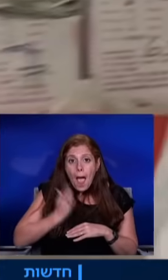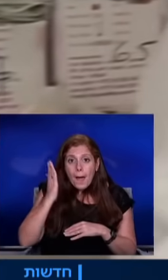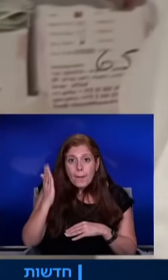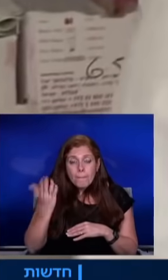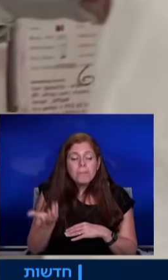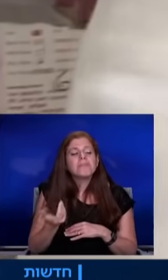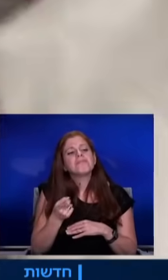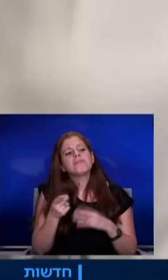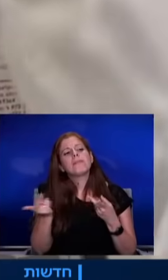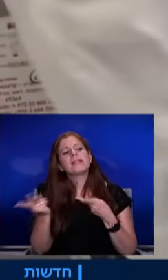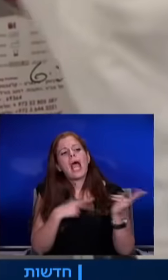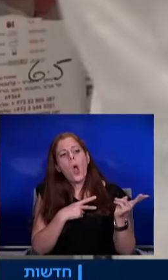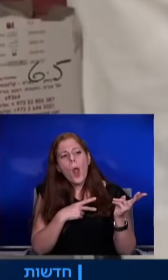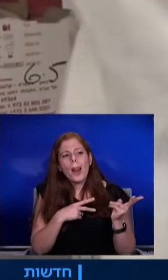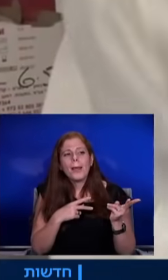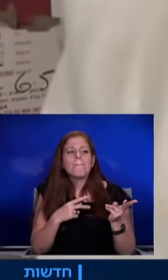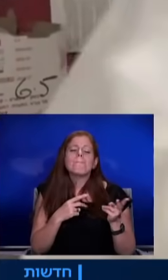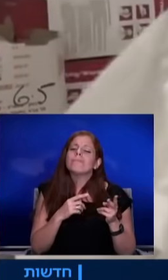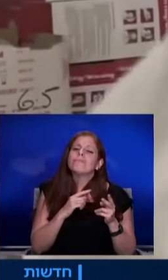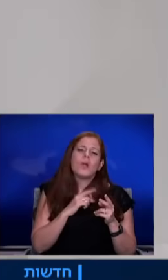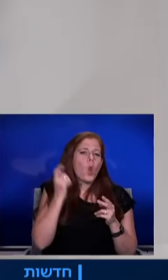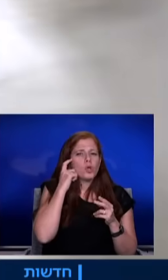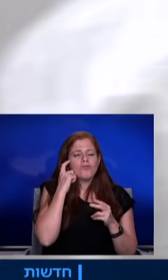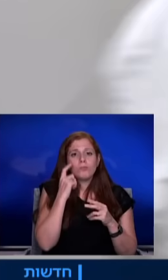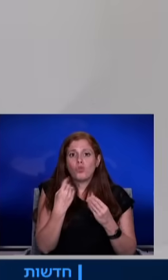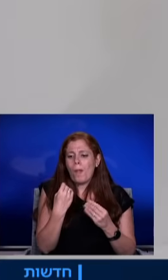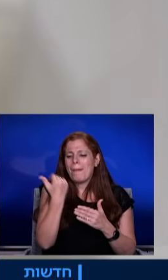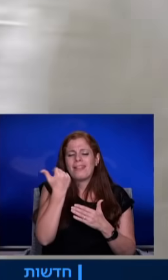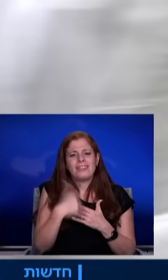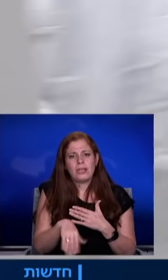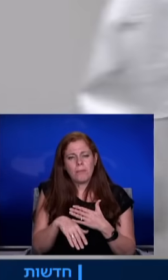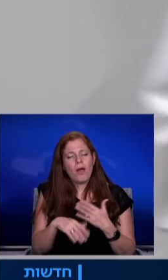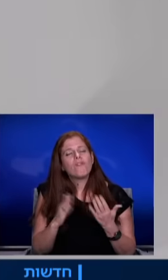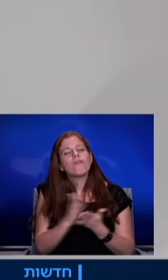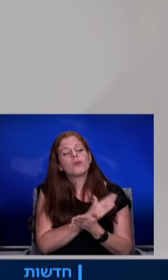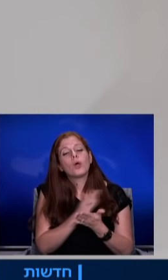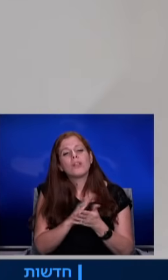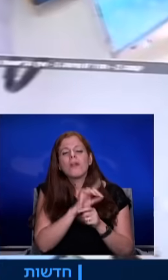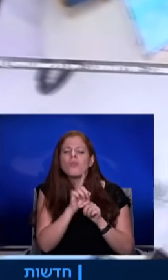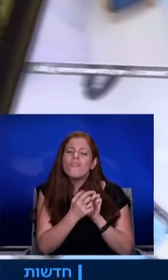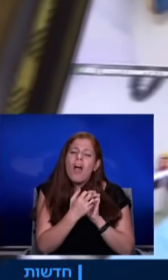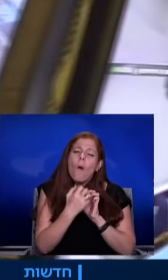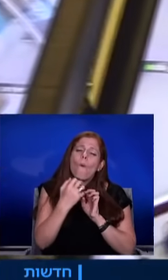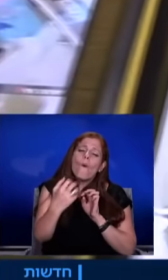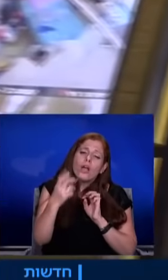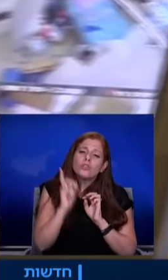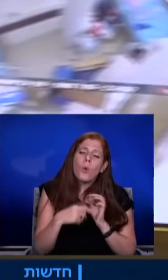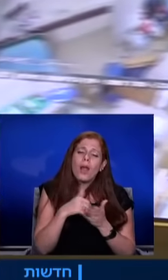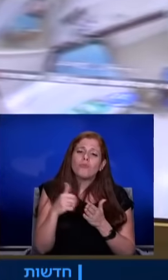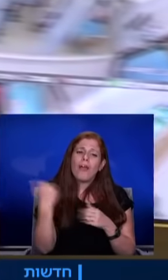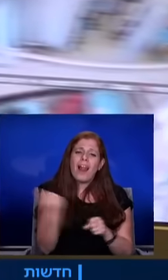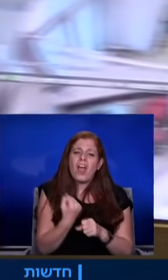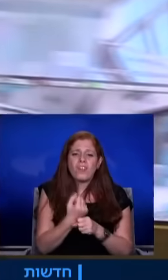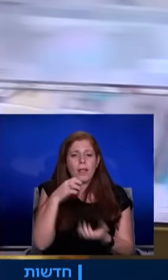מצננים את התחושה שהגל הרביעי כמעט מאחורינו ונערכים לתקופה ממושכת שבה יצטרכו להמשיך להפעיל את מחלקות